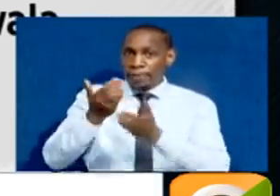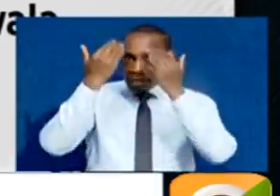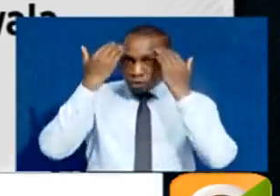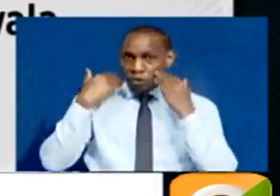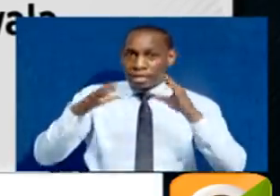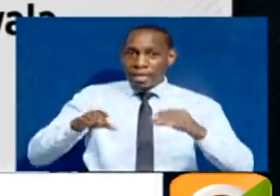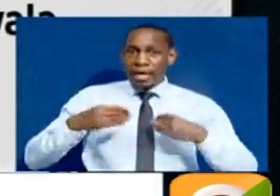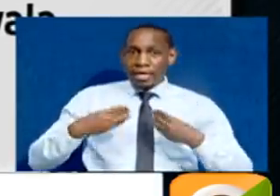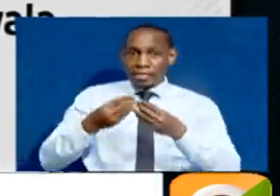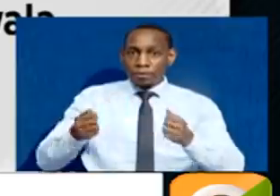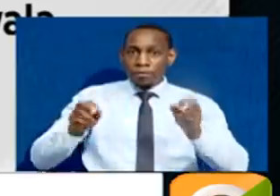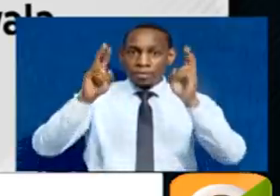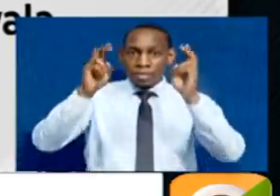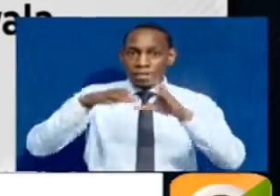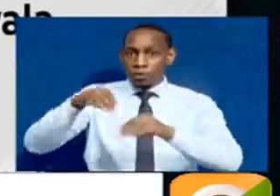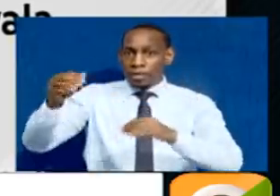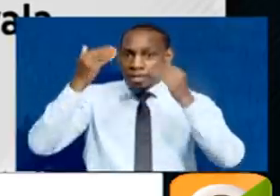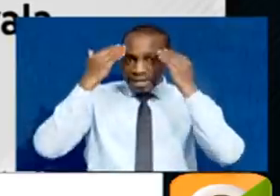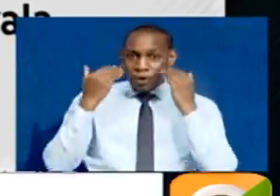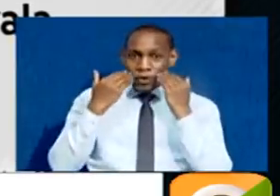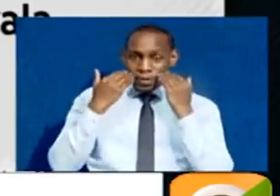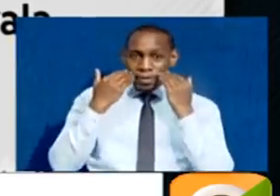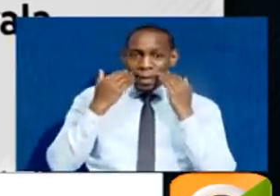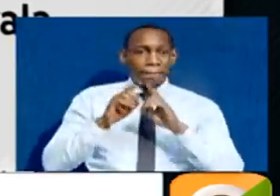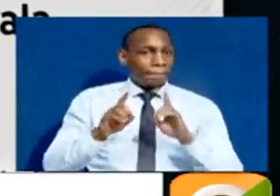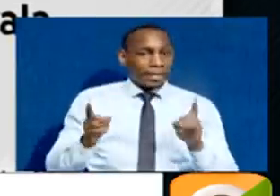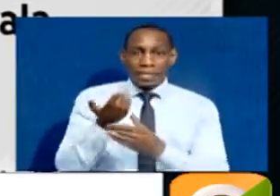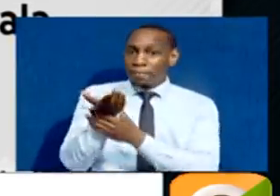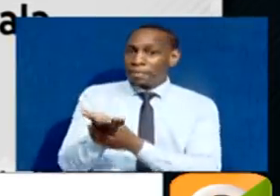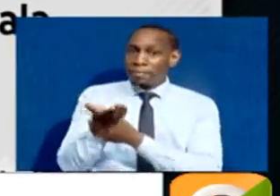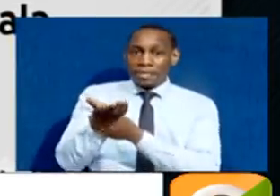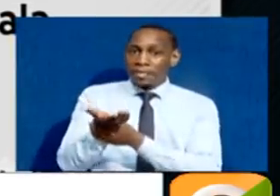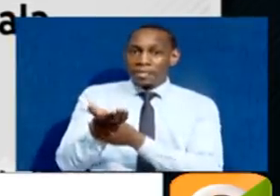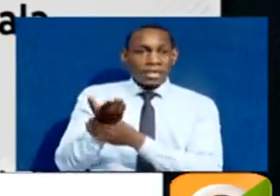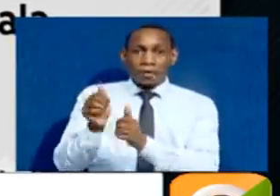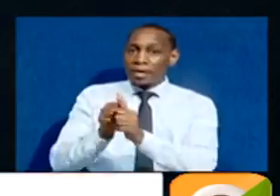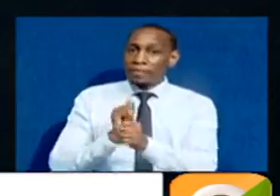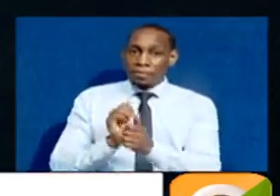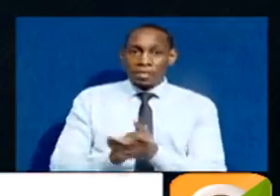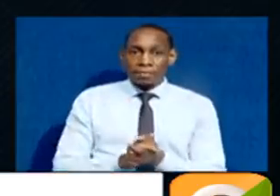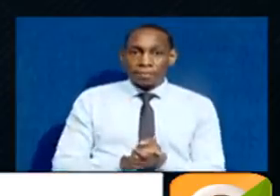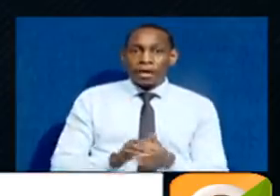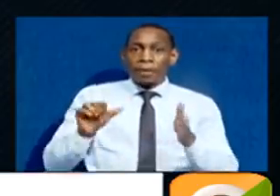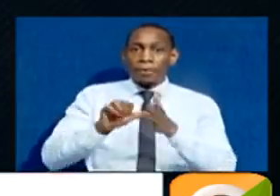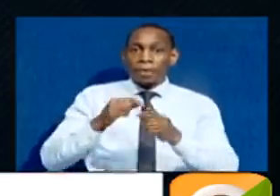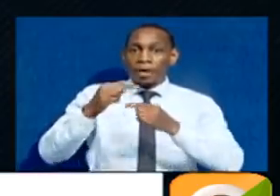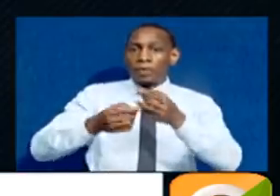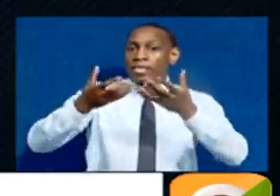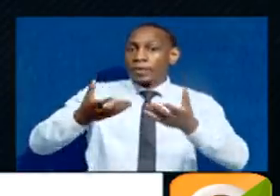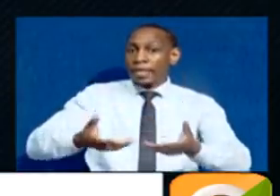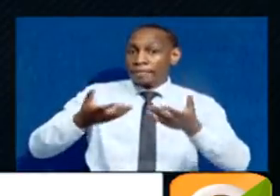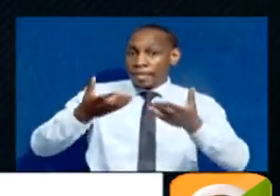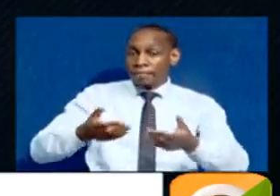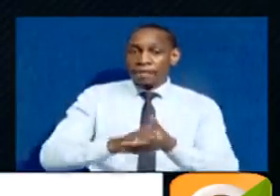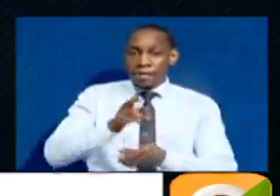mahakama imruhusu kusuluhisha suala hilo nje ya koti, lakini ombi hilo likakataliwa. Kitumbua kilipoingia